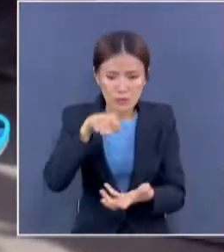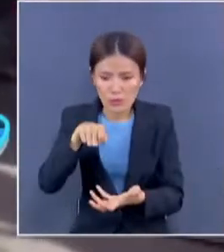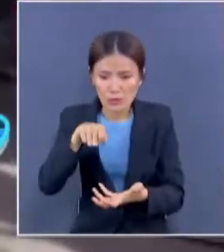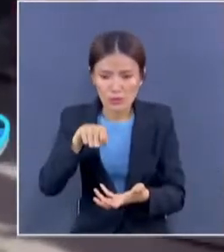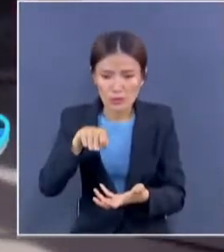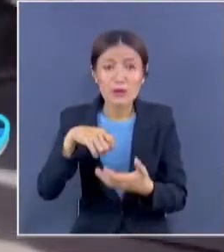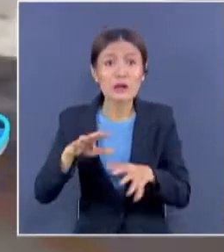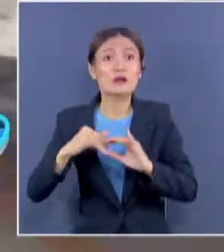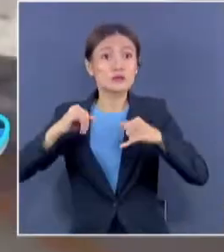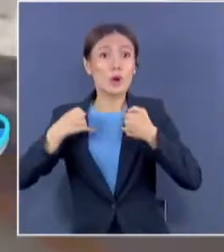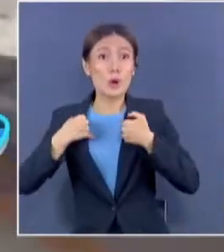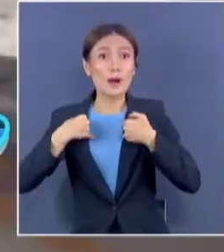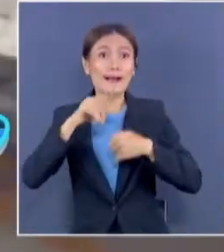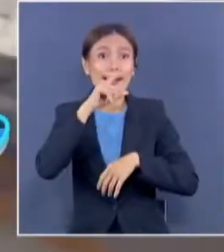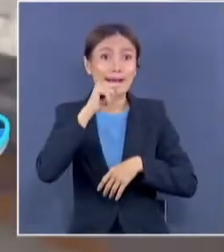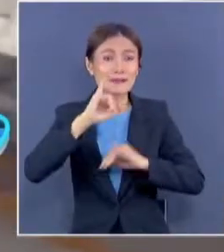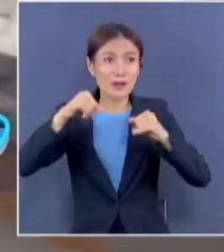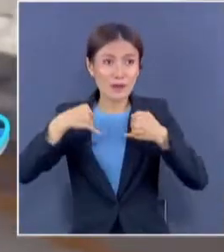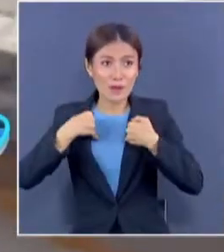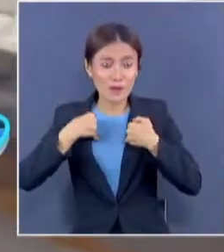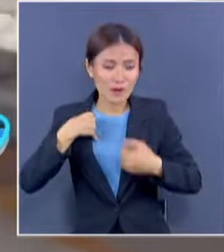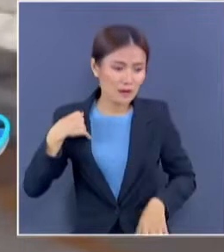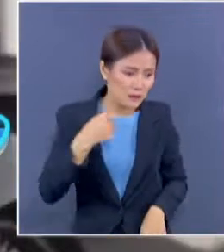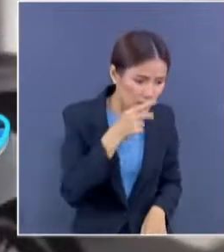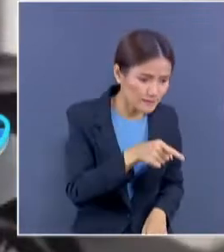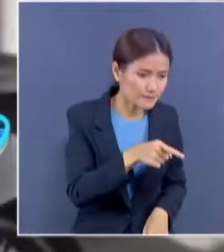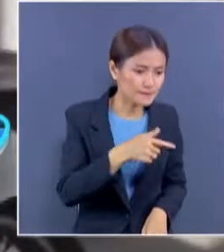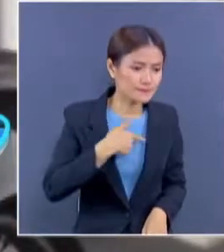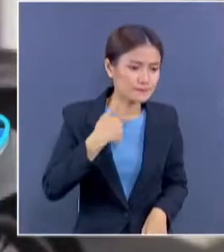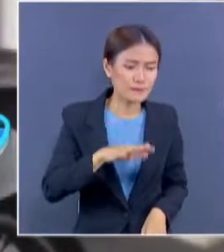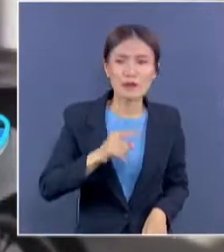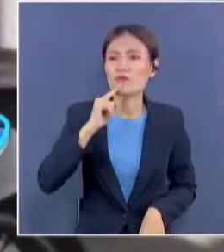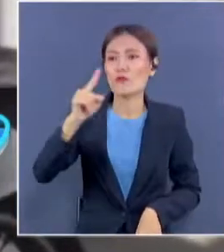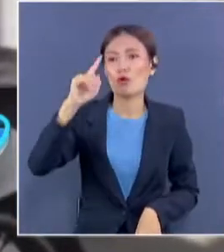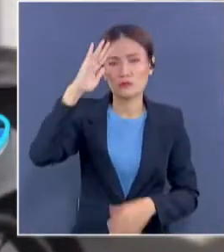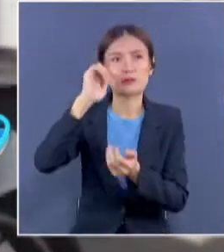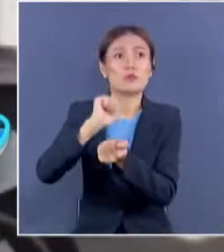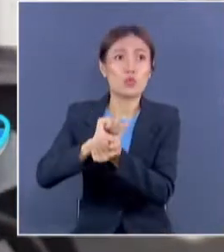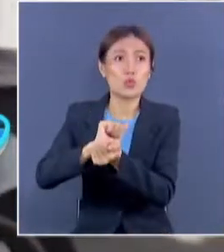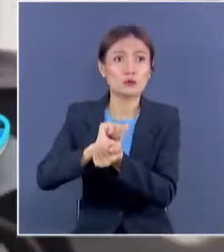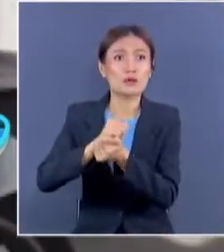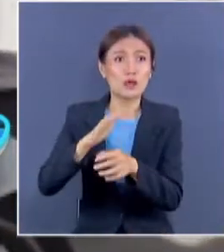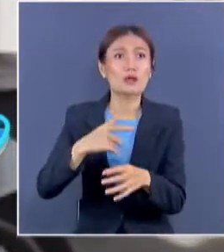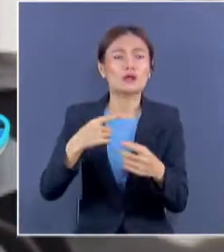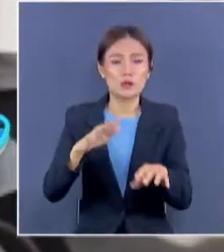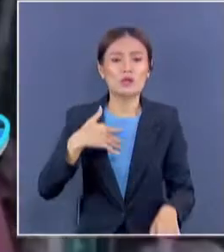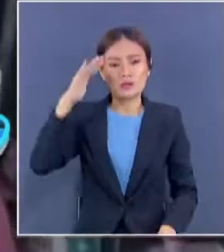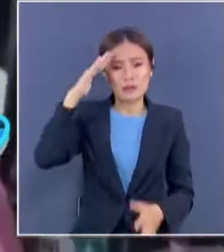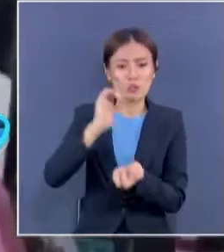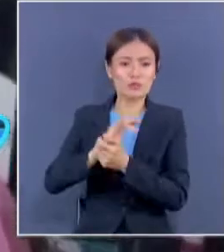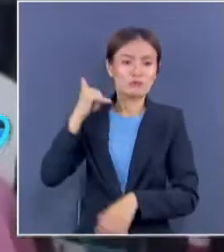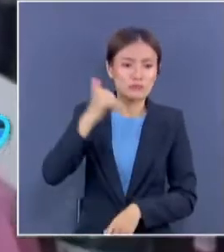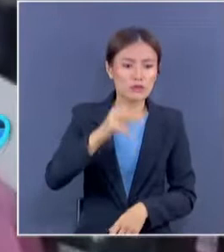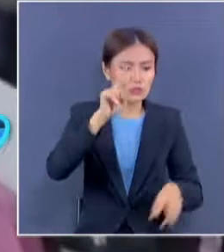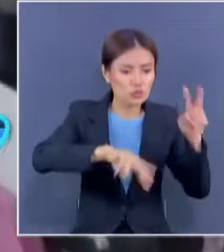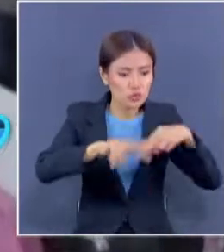แม่ค้าไก่ทอดเจ้าของไก่สดเนี่ยก ็ ไปแจ้งความเอาไว้ตำรวจก็ลงพื้นที่ไปตรวจสอบแต่คาดว่าคนร้ายเนี่ย